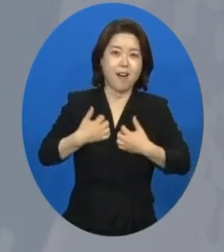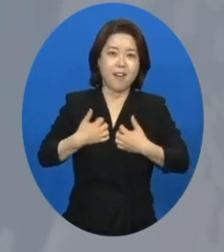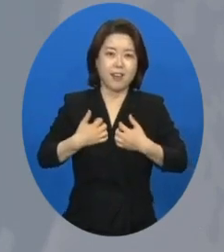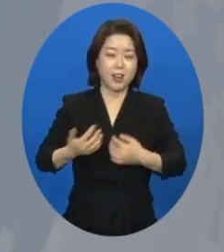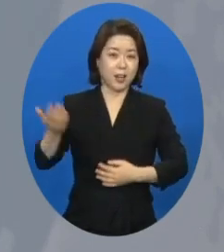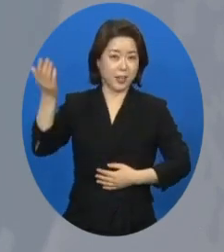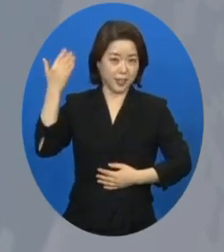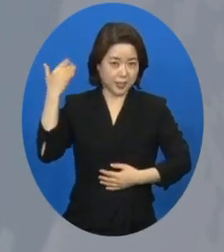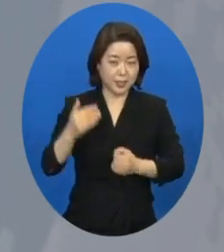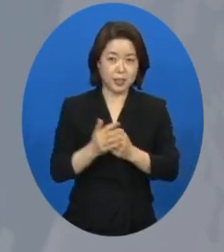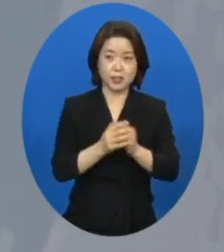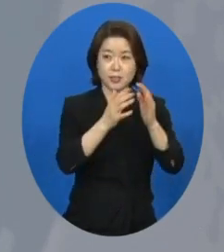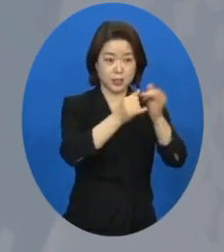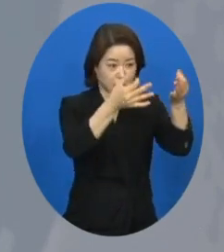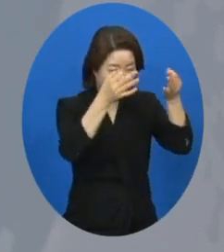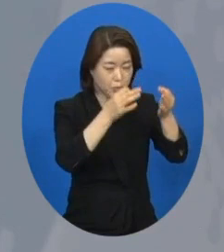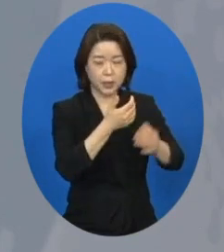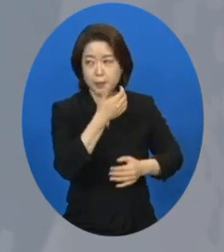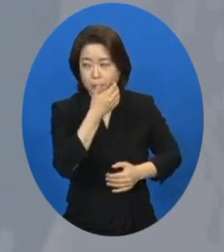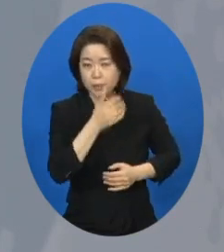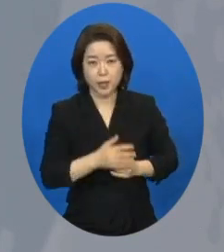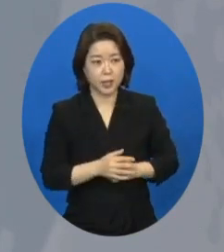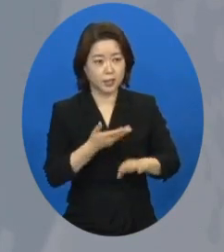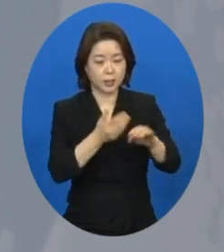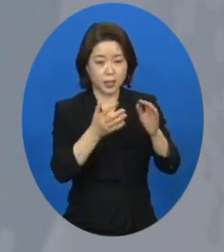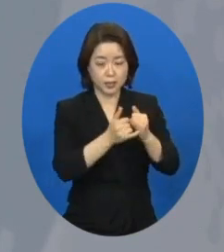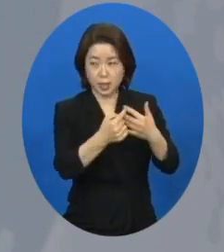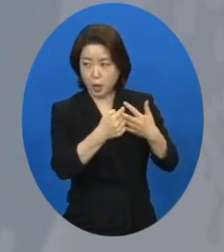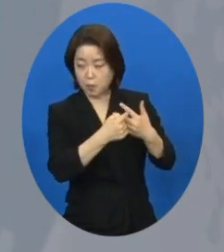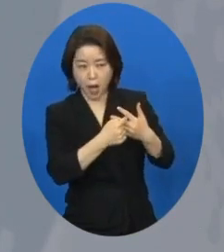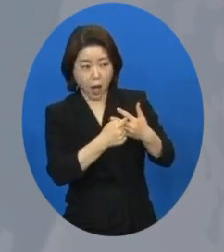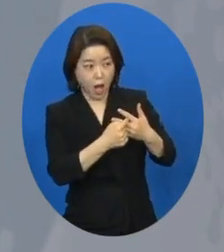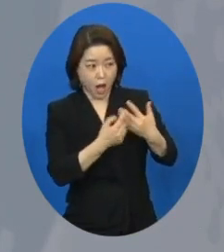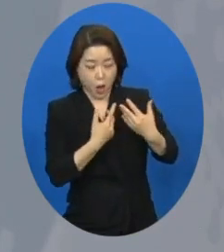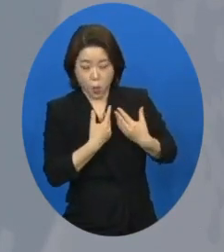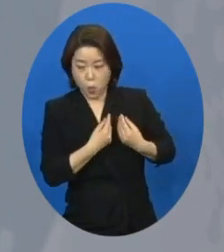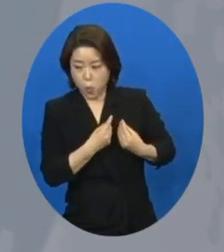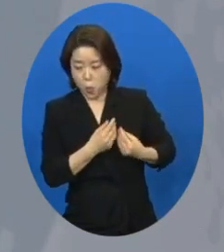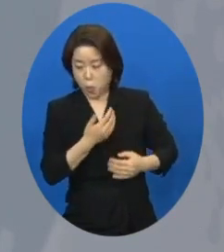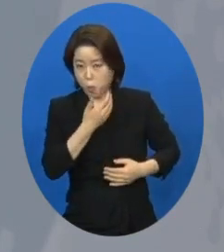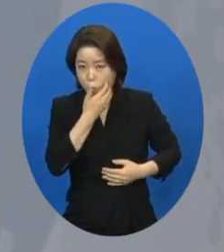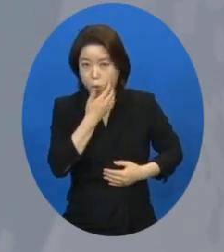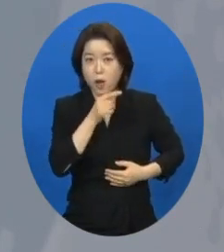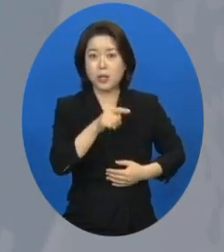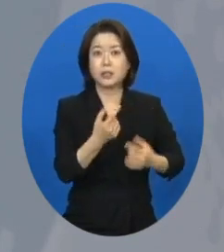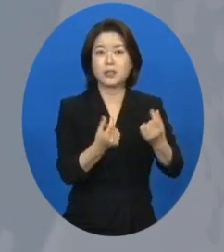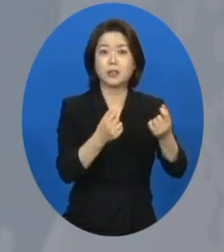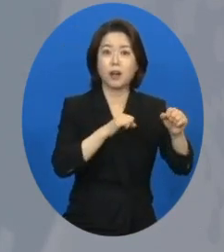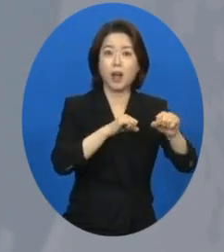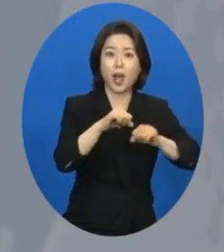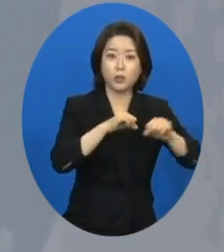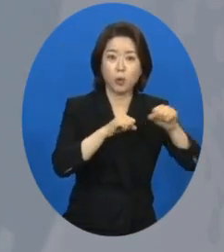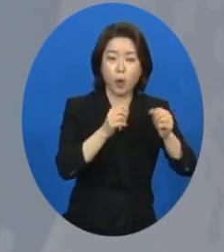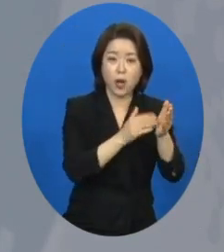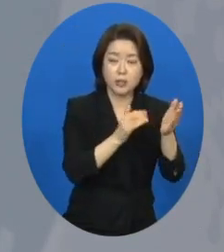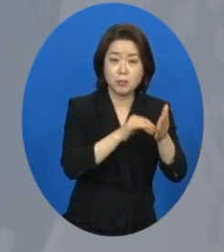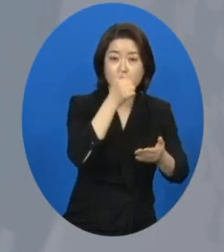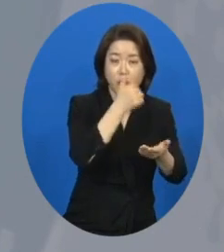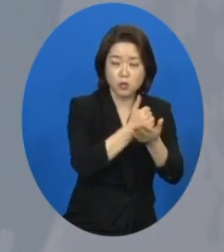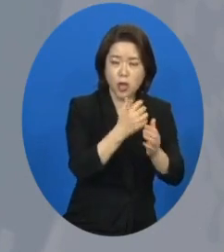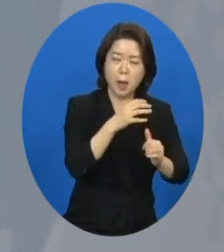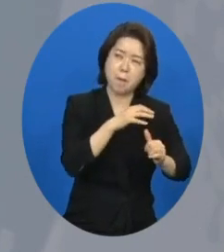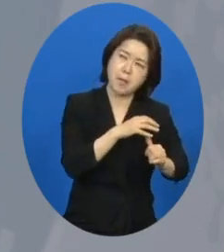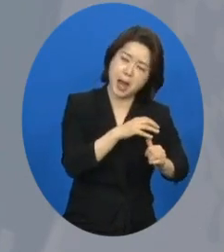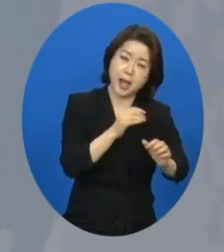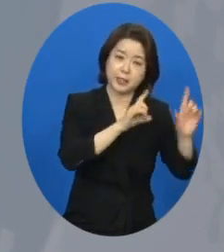그전에는 사람 보기에 부끄럽고 다른 사람 알면 너무너무 정말 좌절이 되는 그런 은밀한 죄에